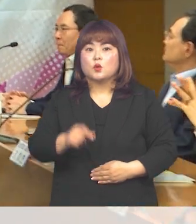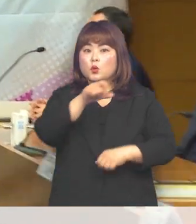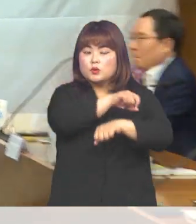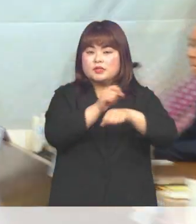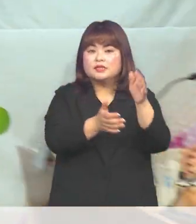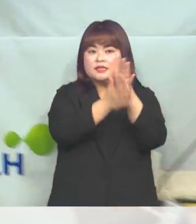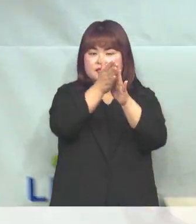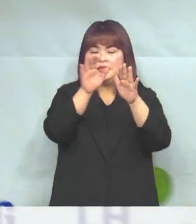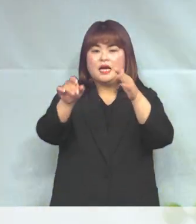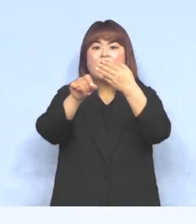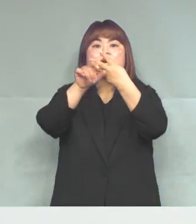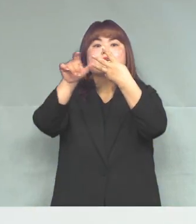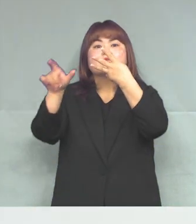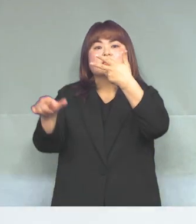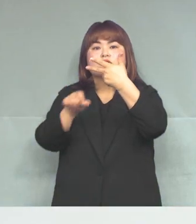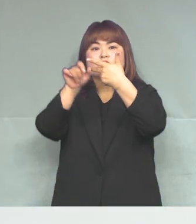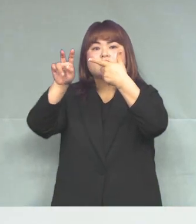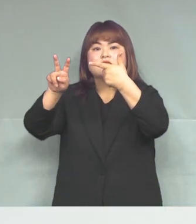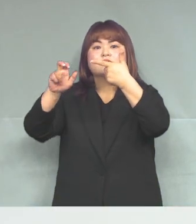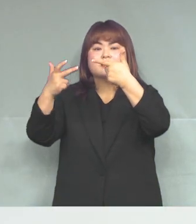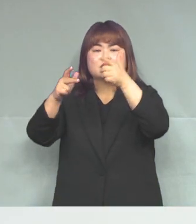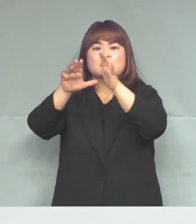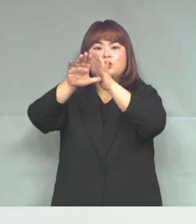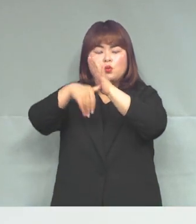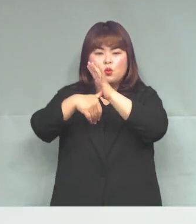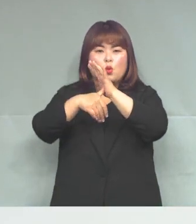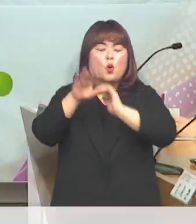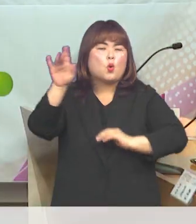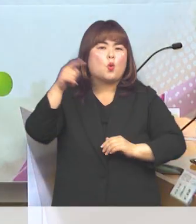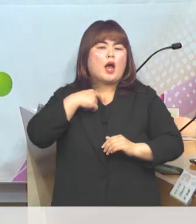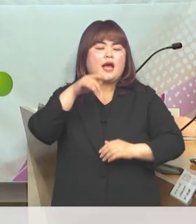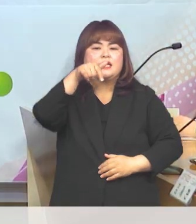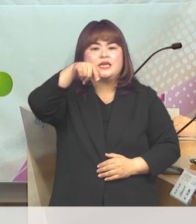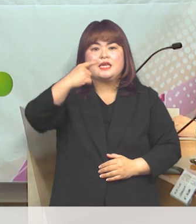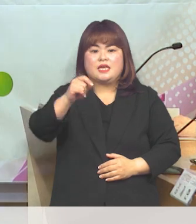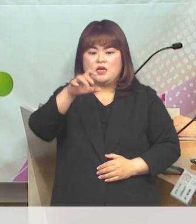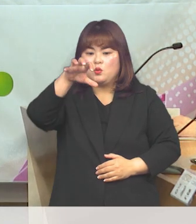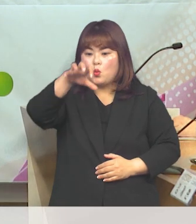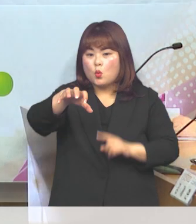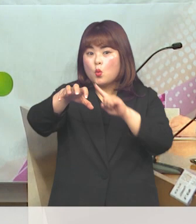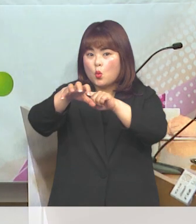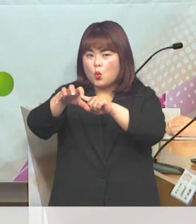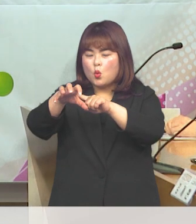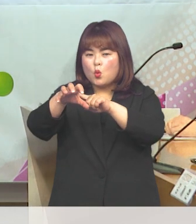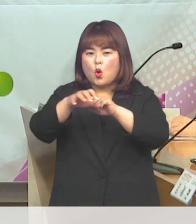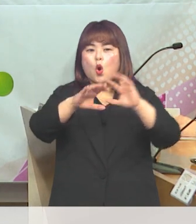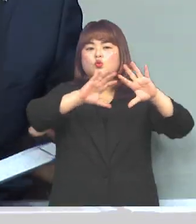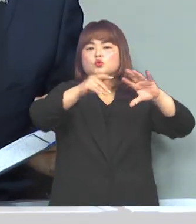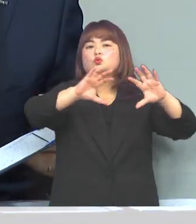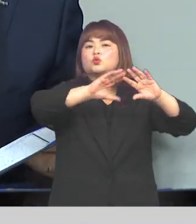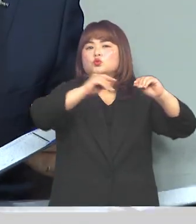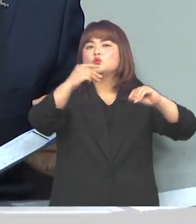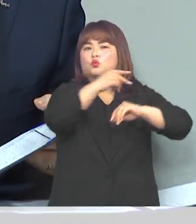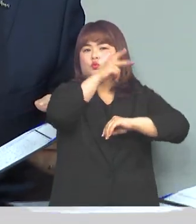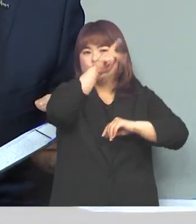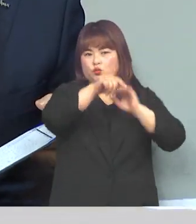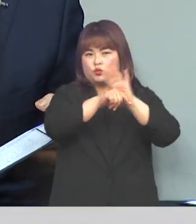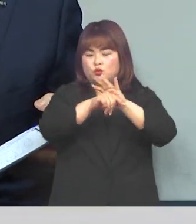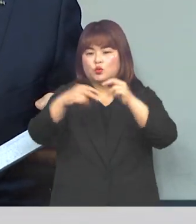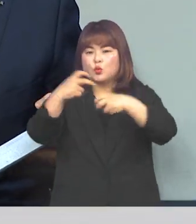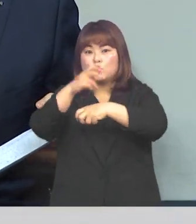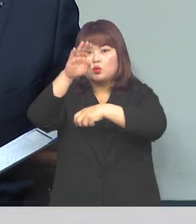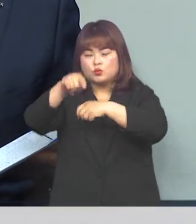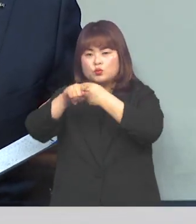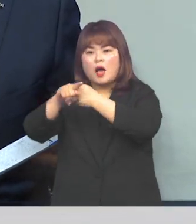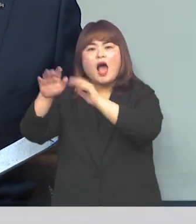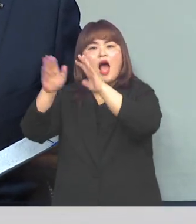용인특례시가 27일 용인시 기흥구 삼성전자 기흥캠퍼스 컨벤션룸에서 국토교통부, 경기도,